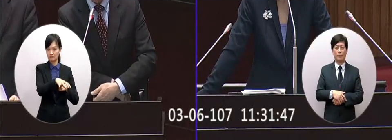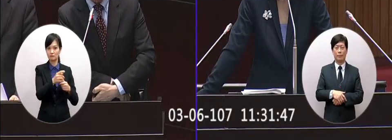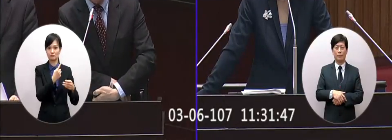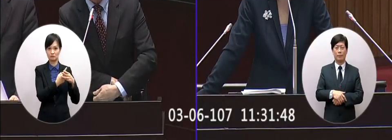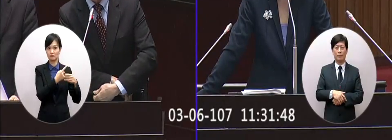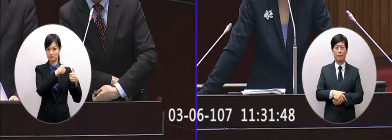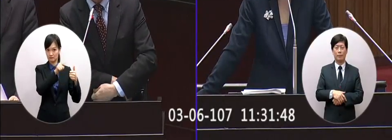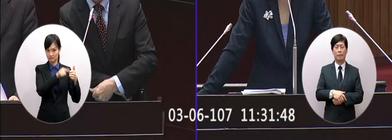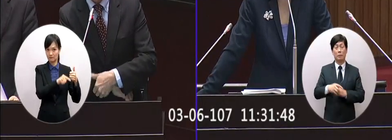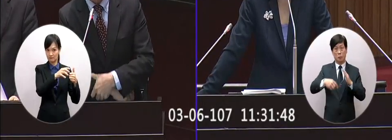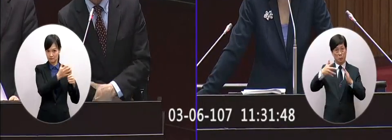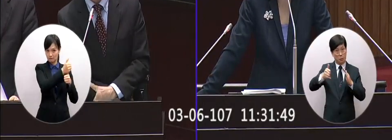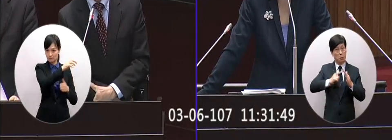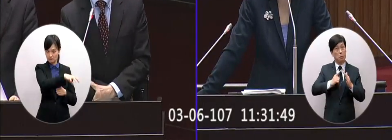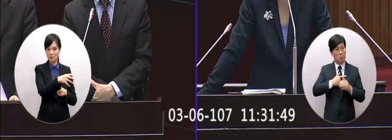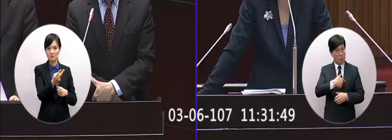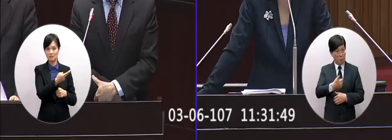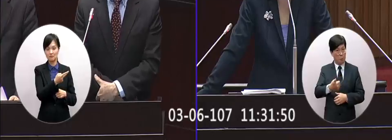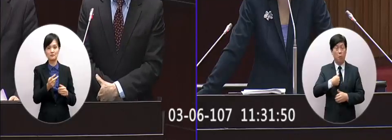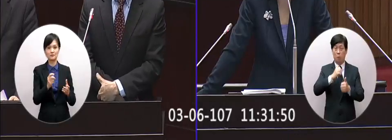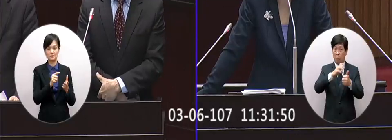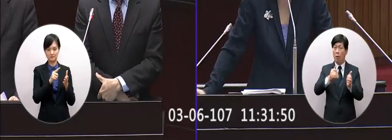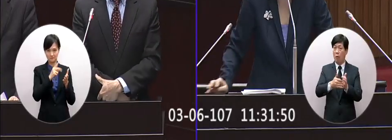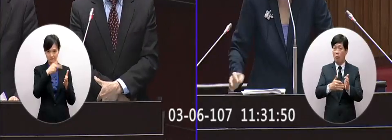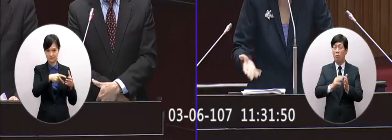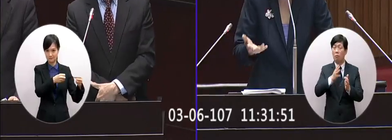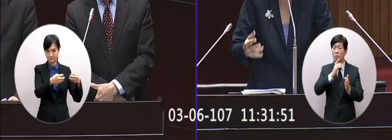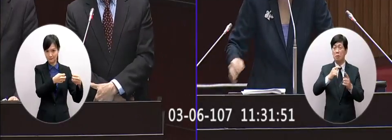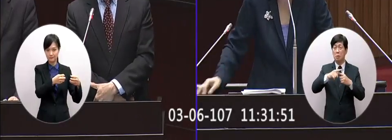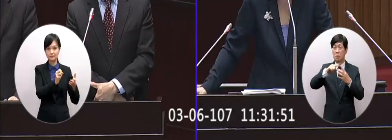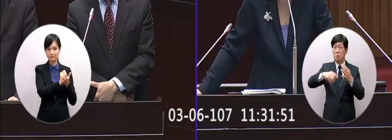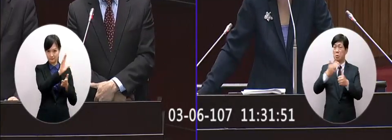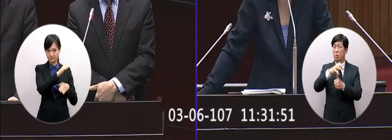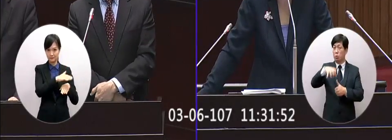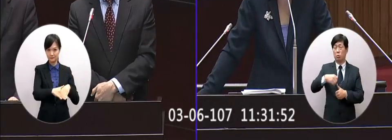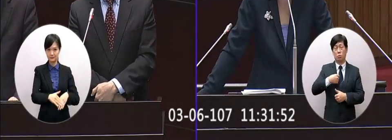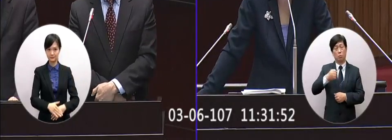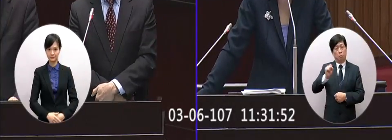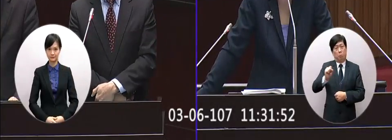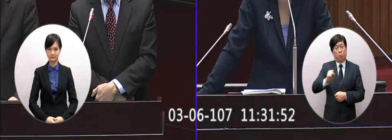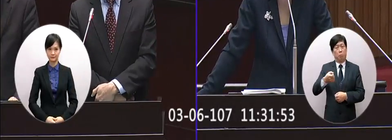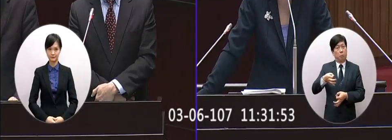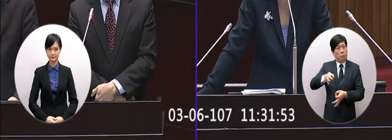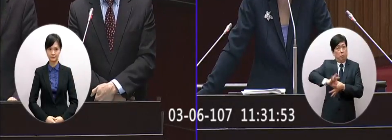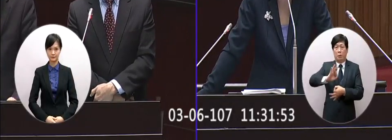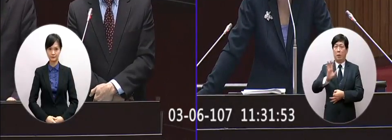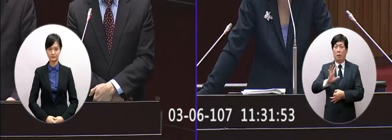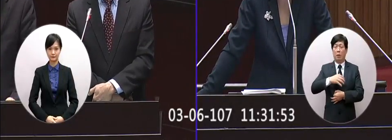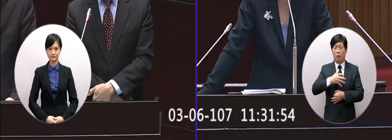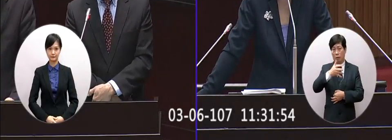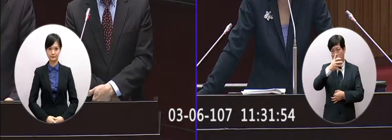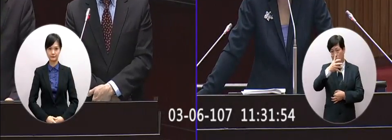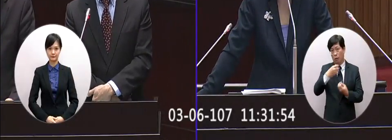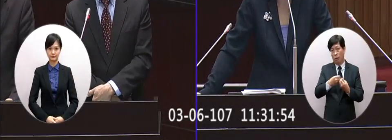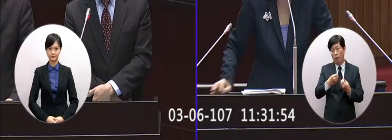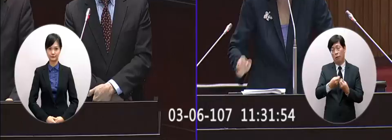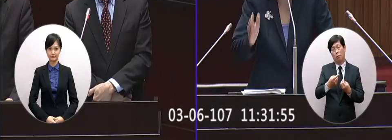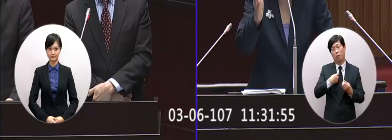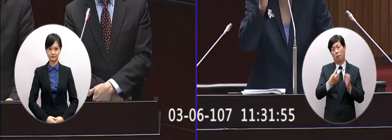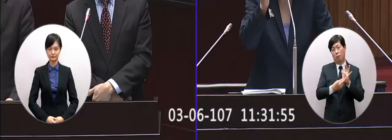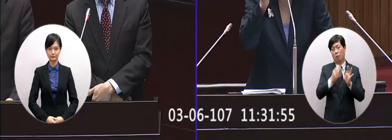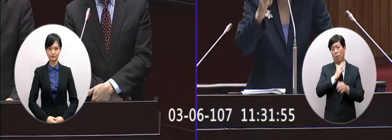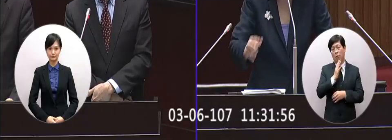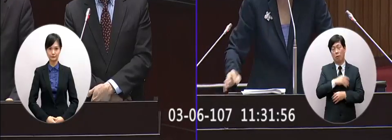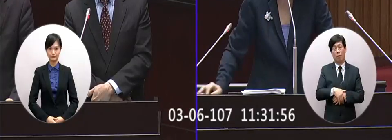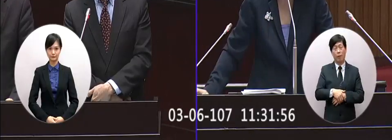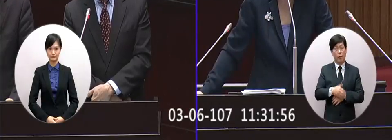报告来做。 院长是出善意啊，问题是人事总处如果说不给予这样的薪资上面给你做一些调整的话，讲了一些白讲，那你